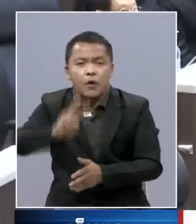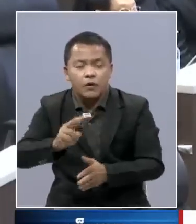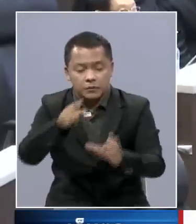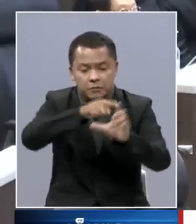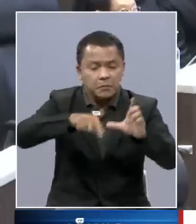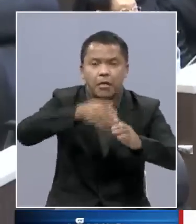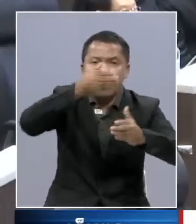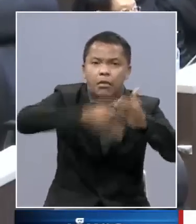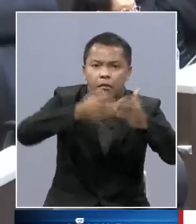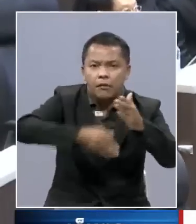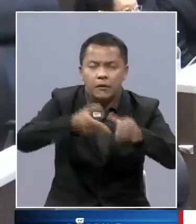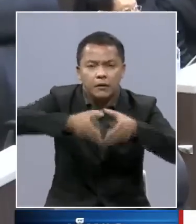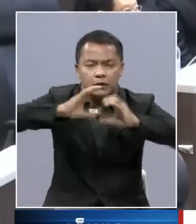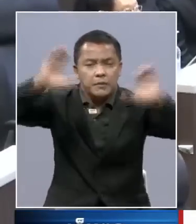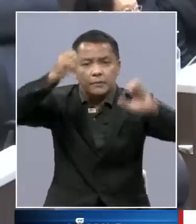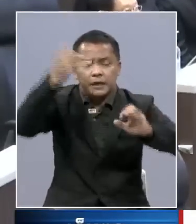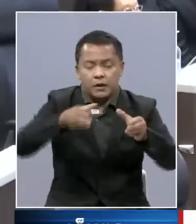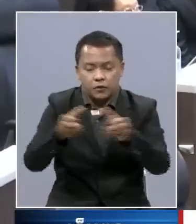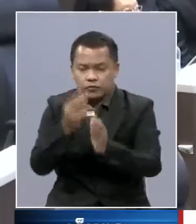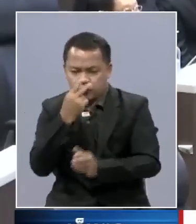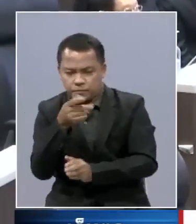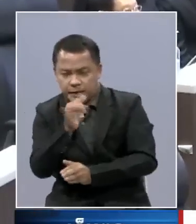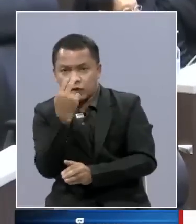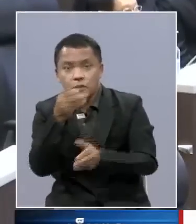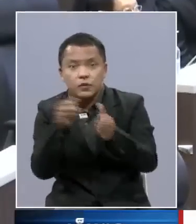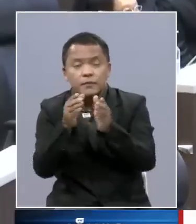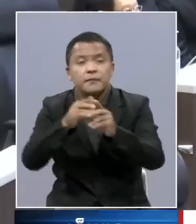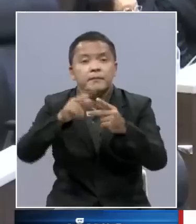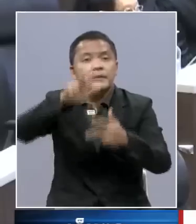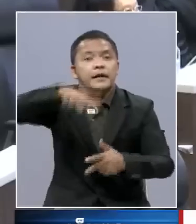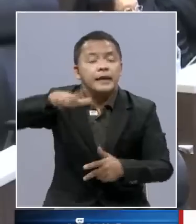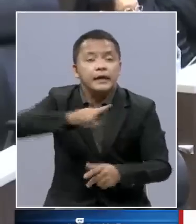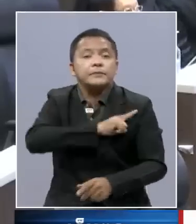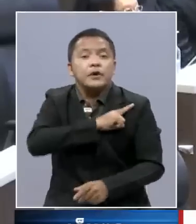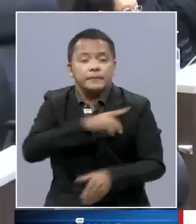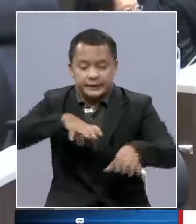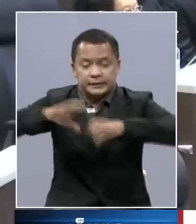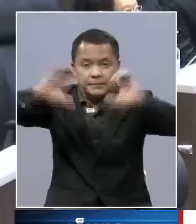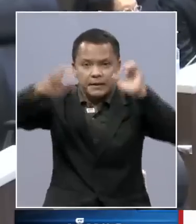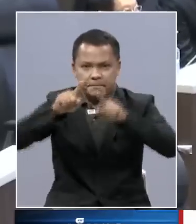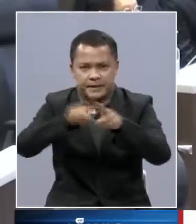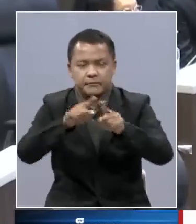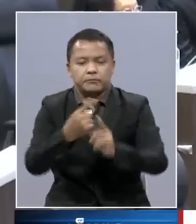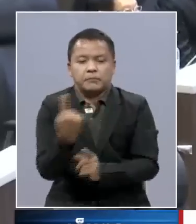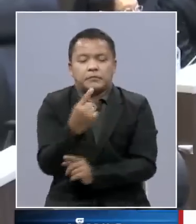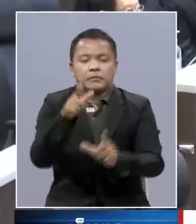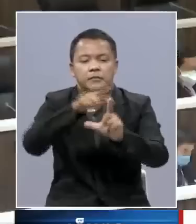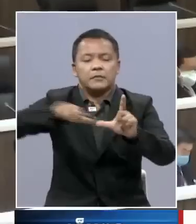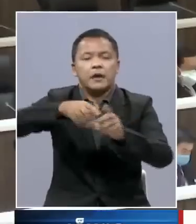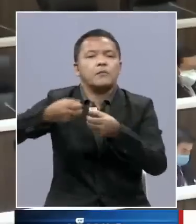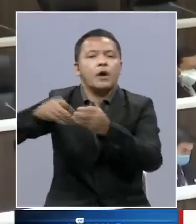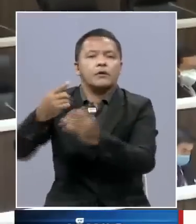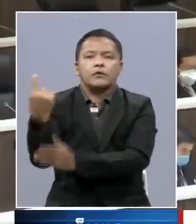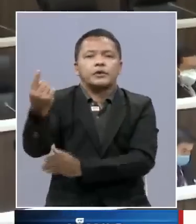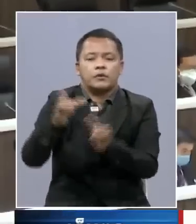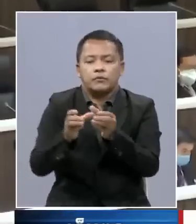ปไม่ถึงฝังเป็นยังไงบ้างบางฝ่ายก็มองว่าหากถึงคิวเพื่อไทยเดินเกมอาจจะเกิดการโดดเดี่ยวก้าวไกลนะไป